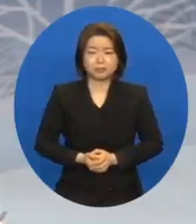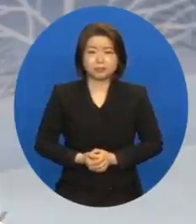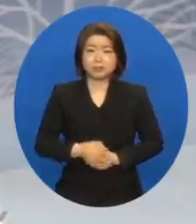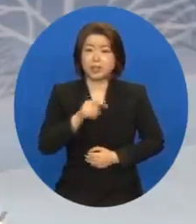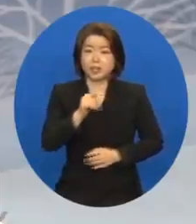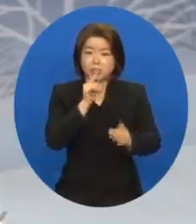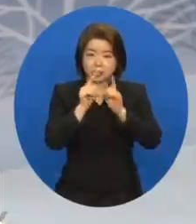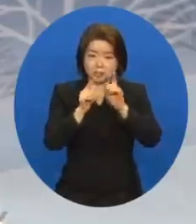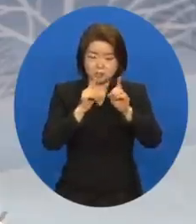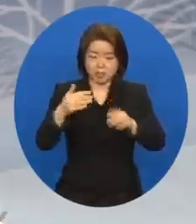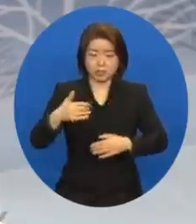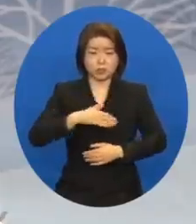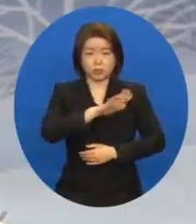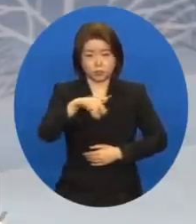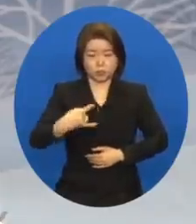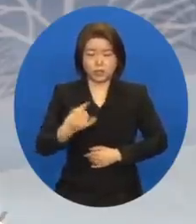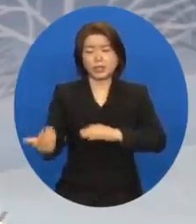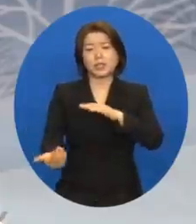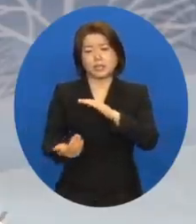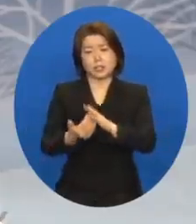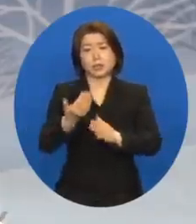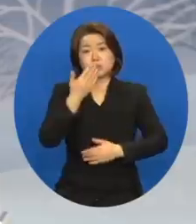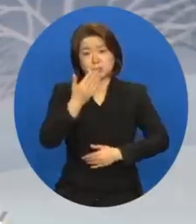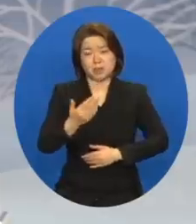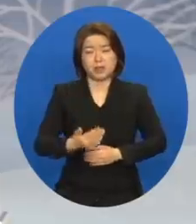이 말씀이 우리에게 이루어졌습니다.